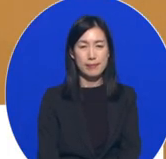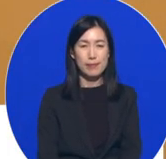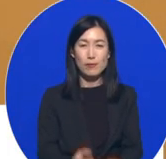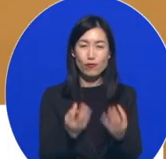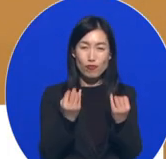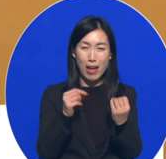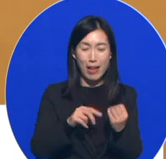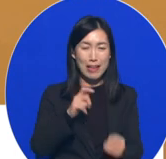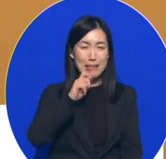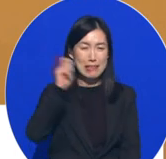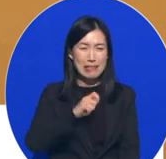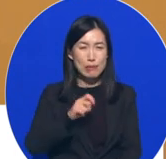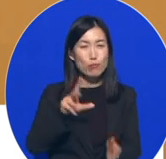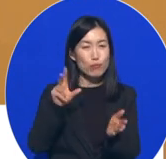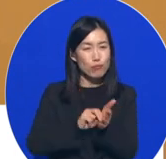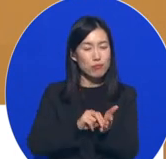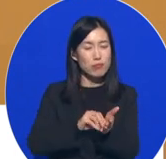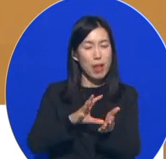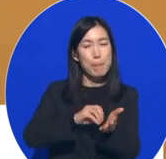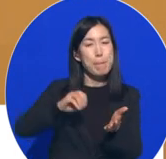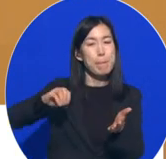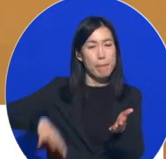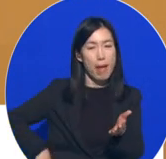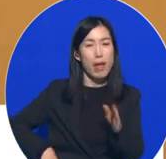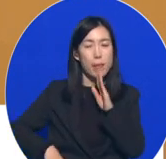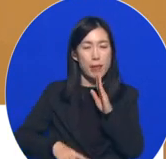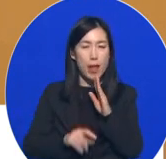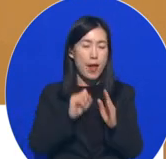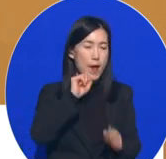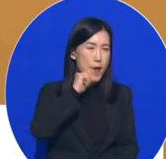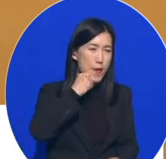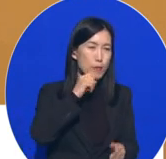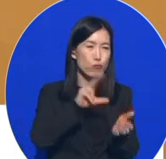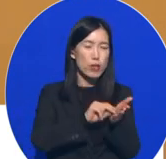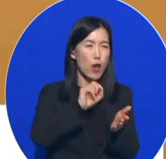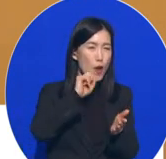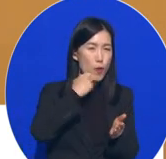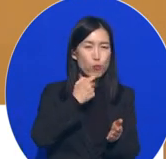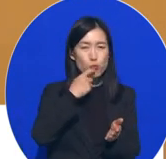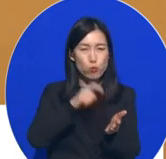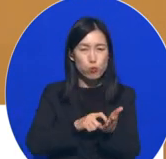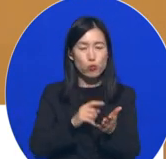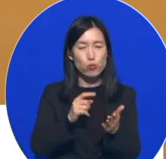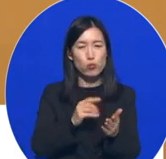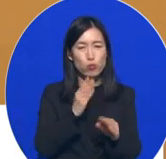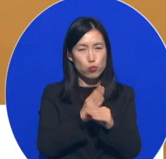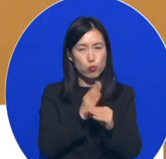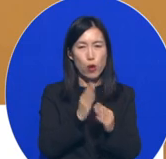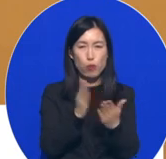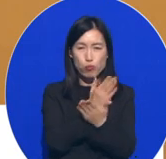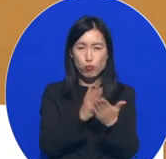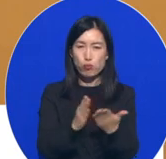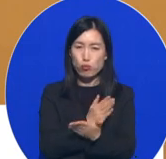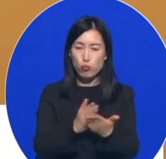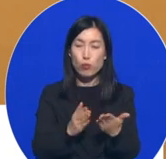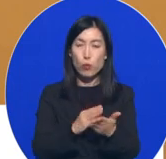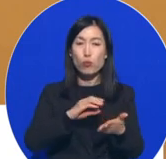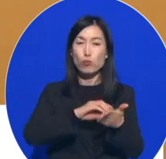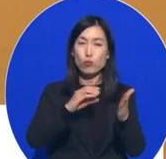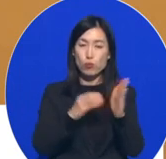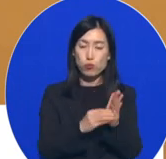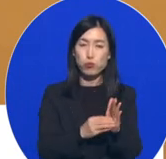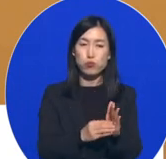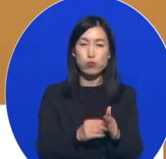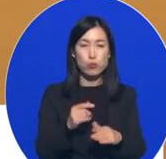문항은 확실히 배제하면서 변별력 높은 문항들이 고로 포함되어 적정 난이도가